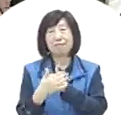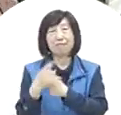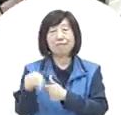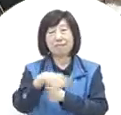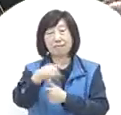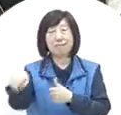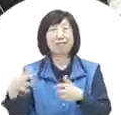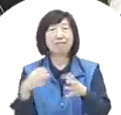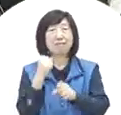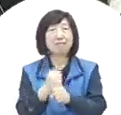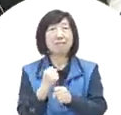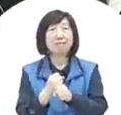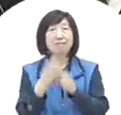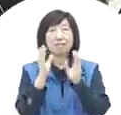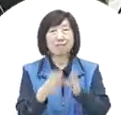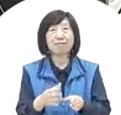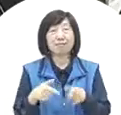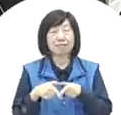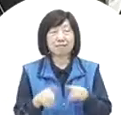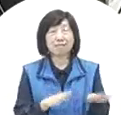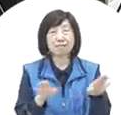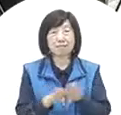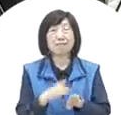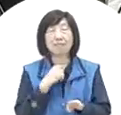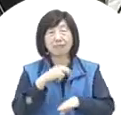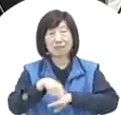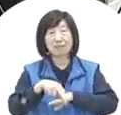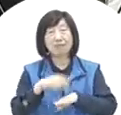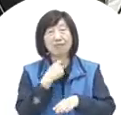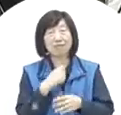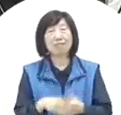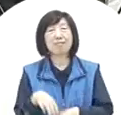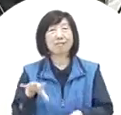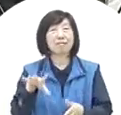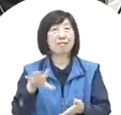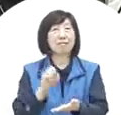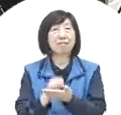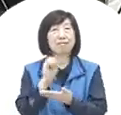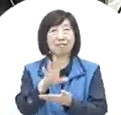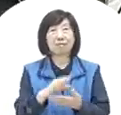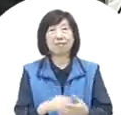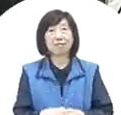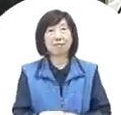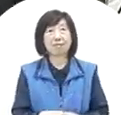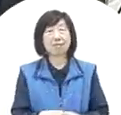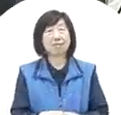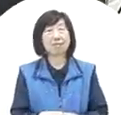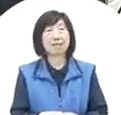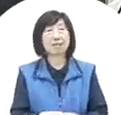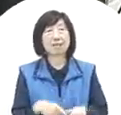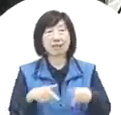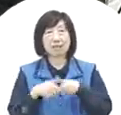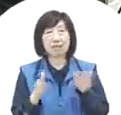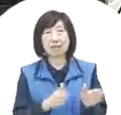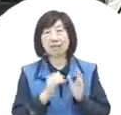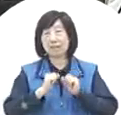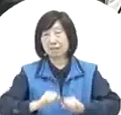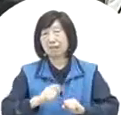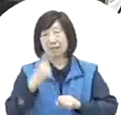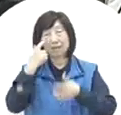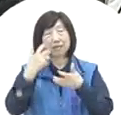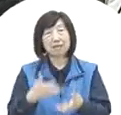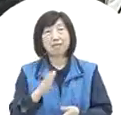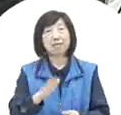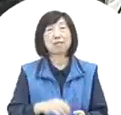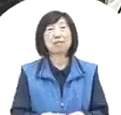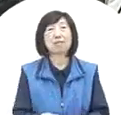来建立相关的请假规范。 先跟议座报告一下哈，其实呢这个心理的健康我们是非常的重视，在